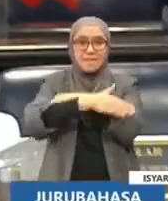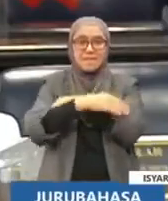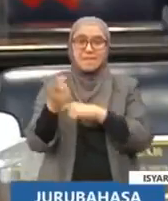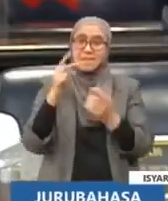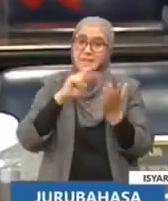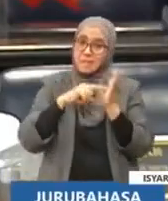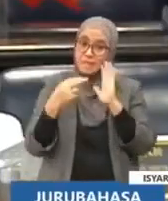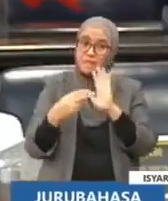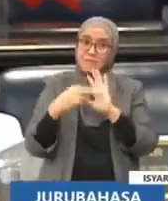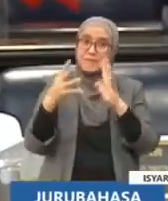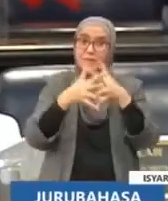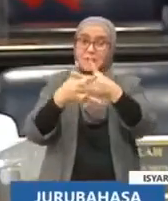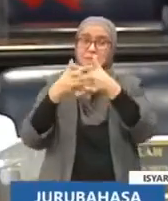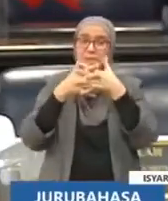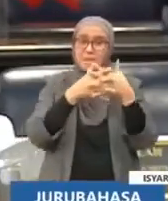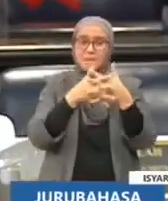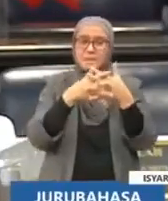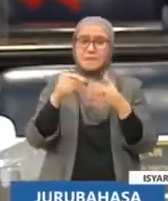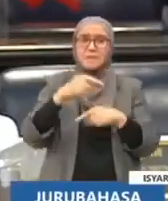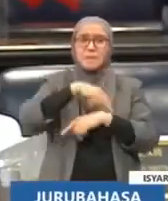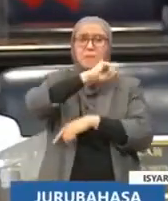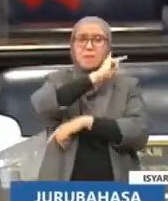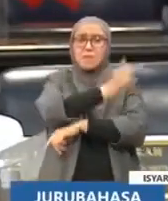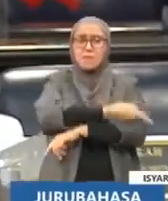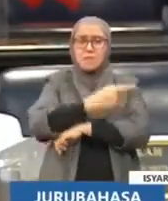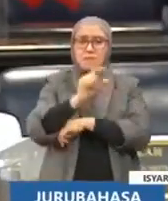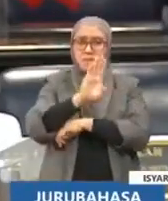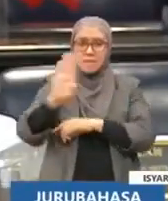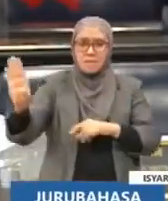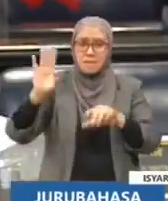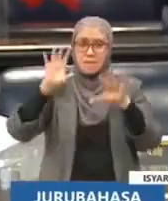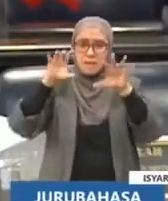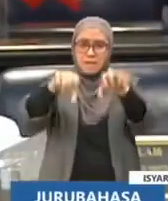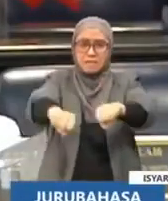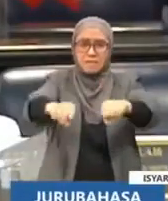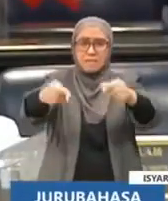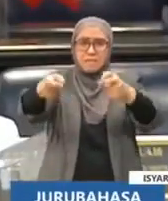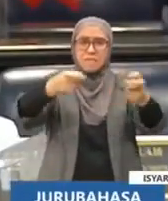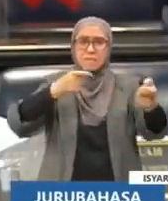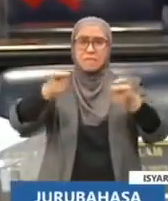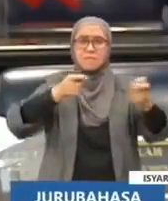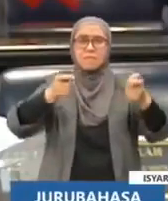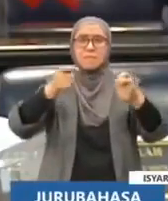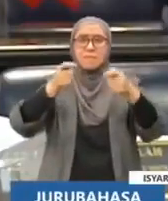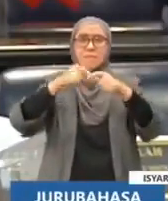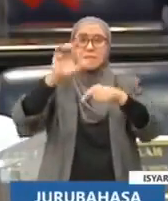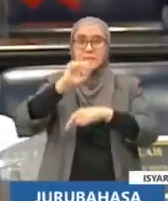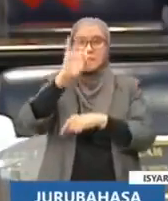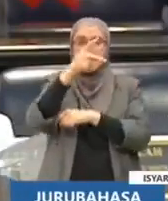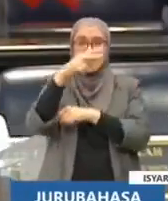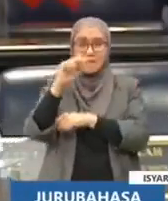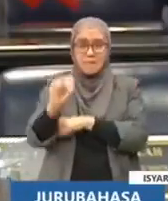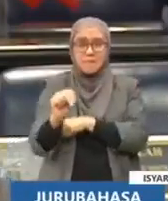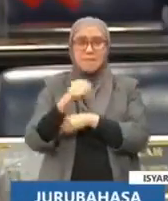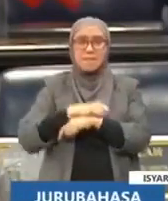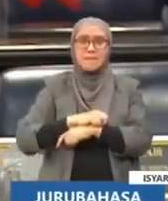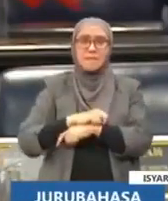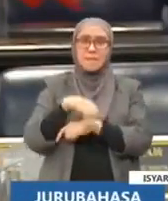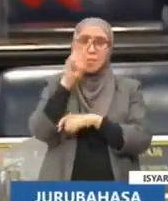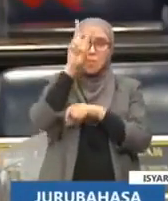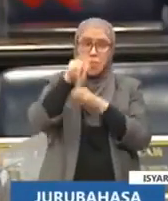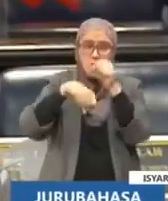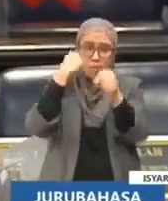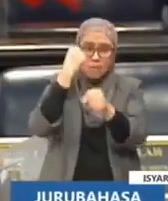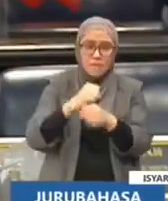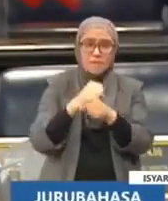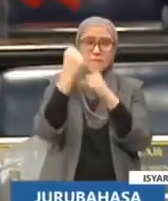dan kuasa barat telah menguasai Afghanistan selama 20 tahun daripada 2001 hingga 2021, keadaan